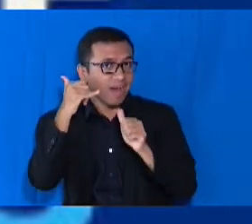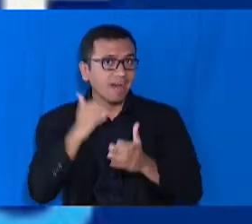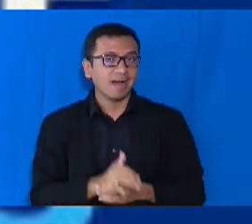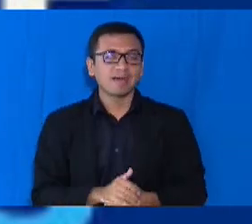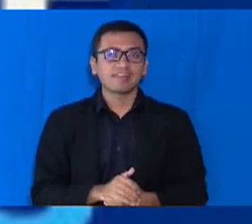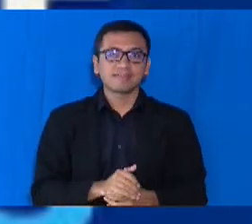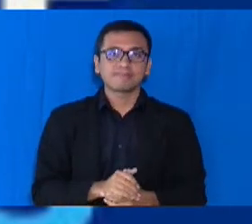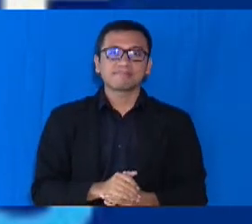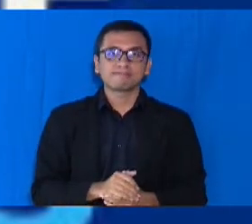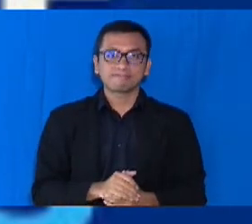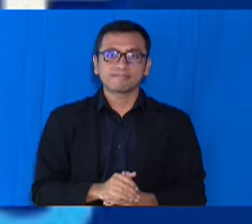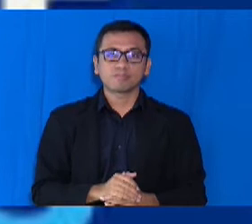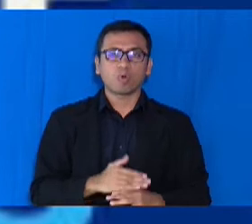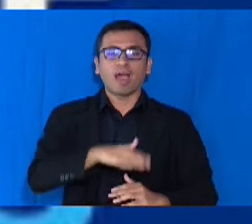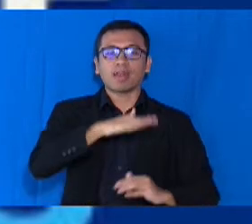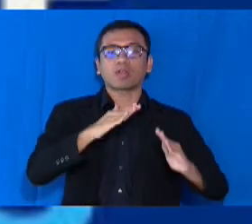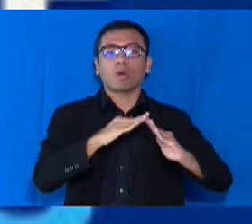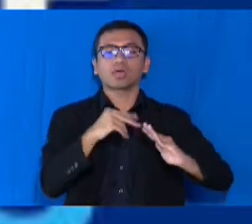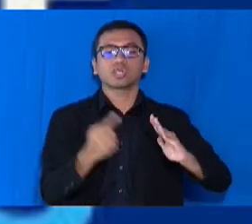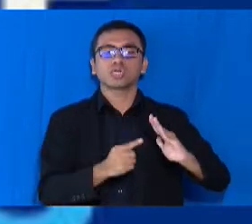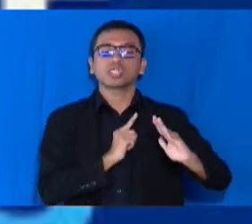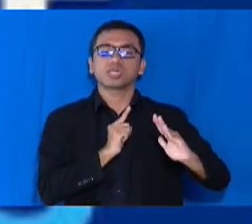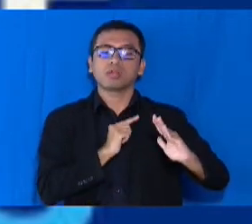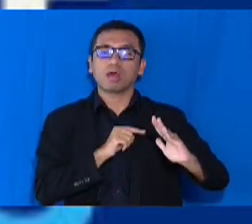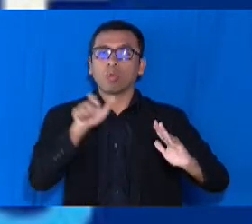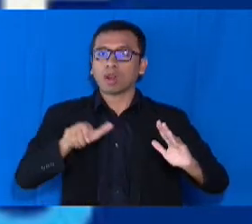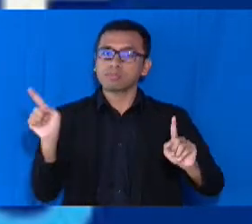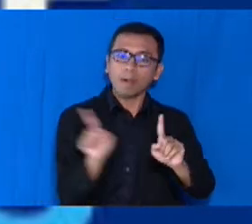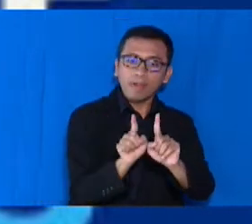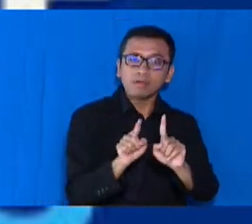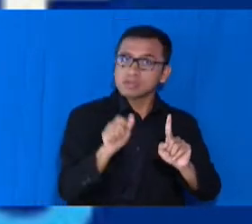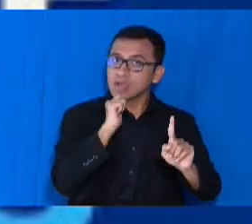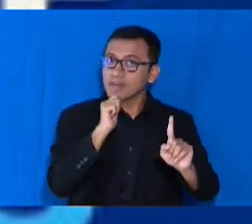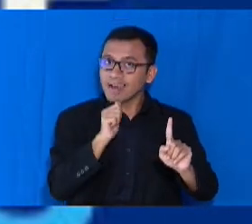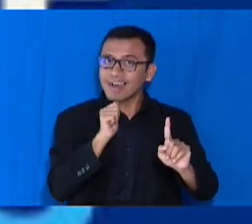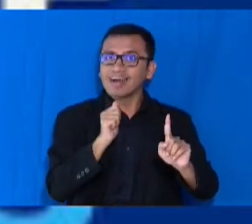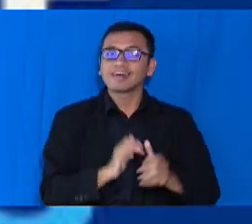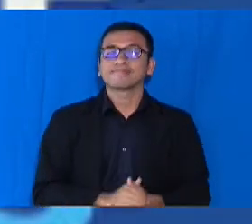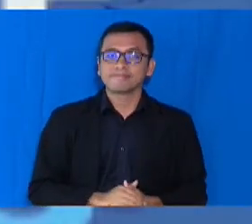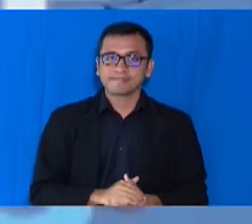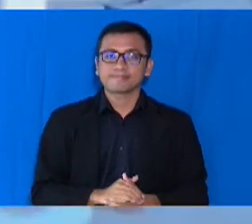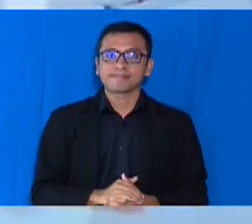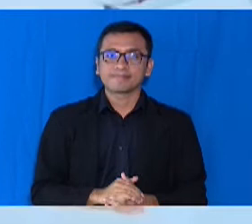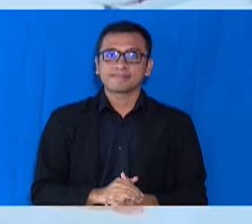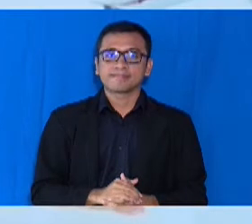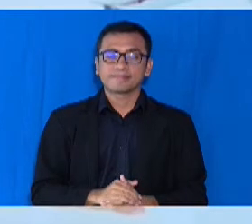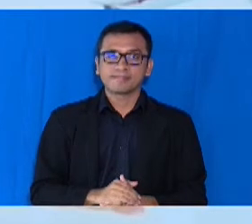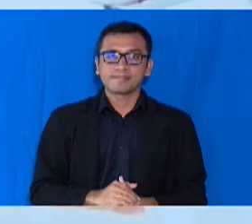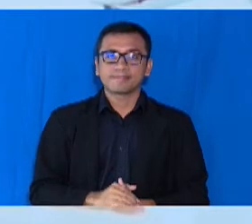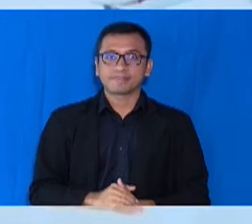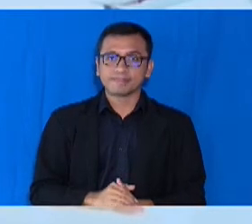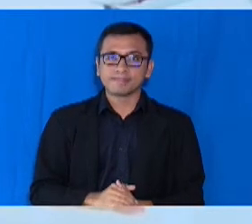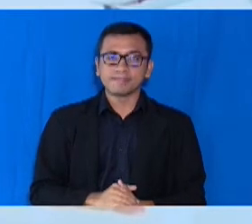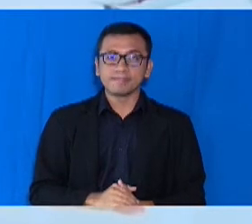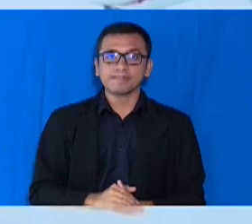bukan pengasuhan anak itu juga harus melihat kebutuhannya diri sendiri. Kalau butuh istirahat,